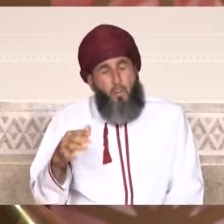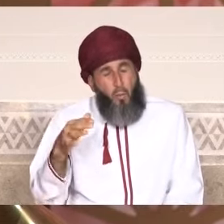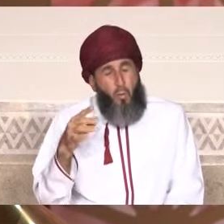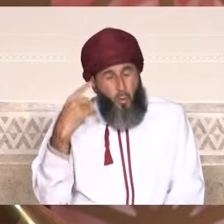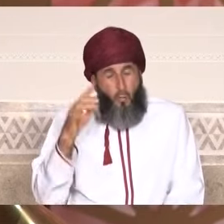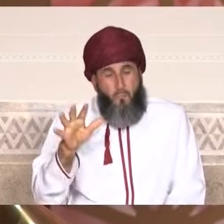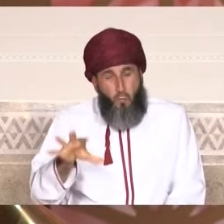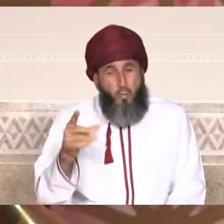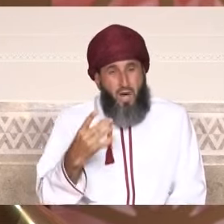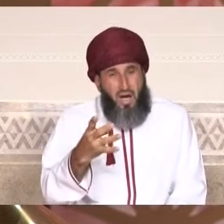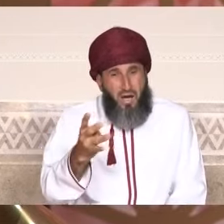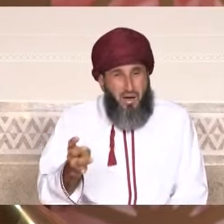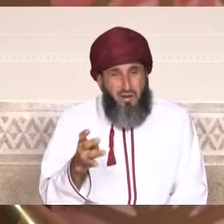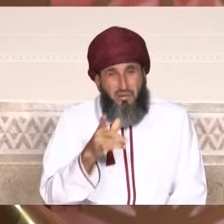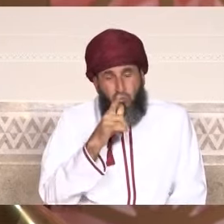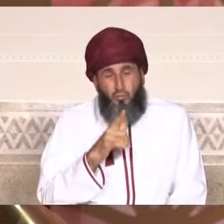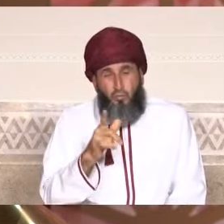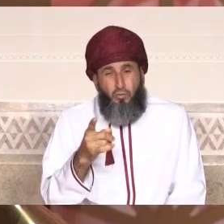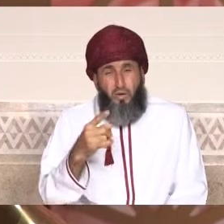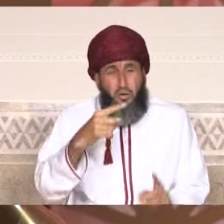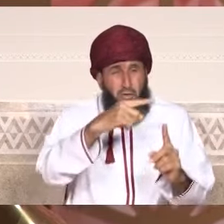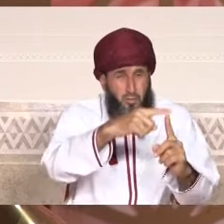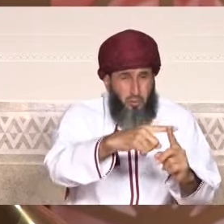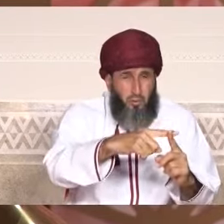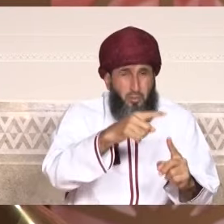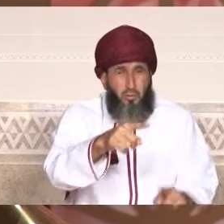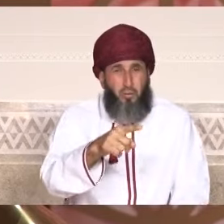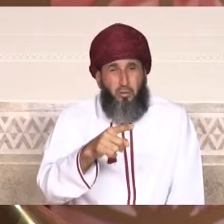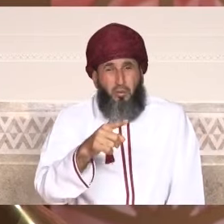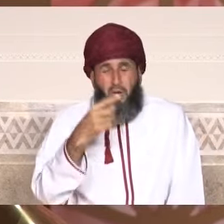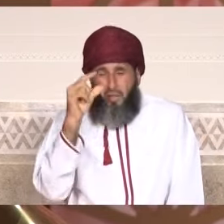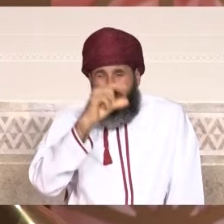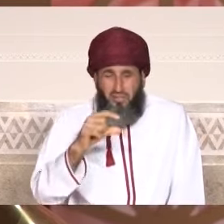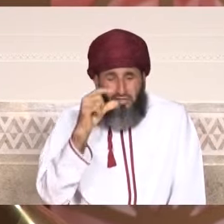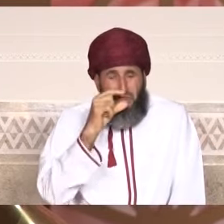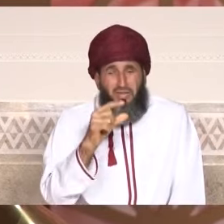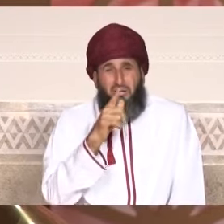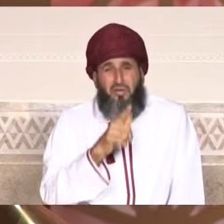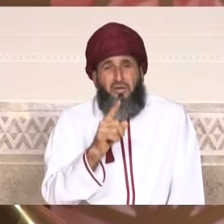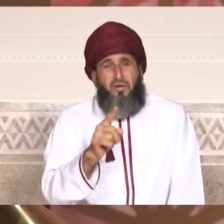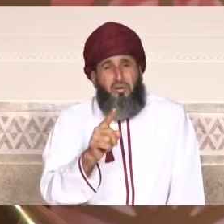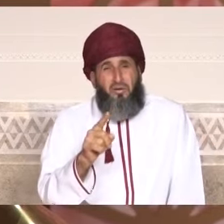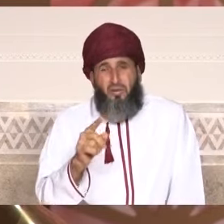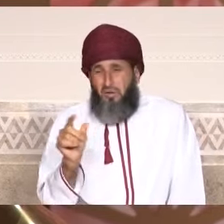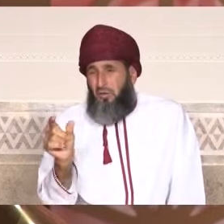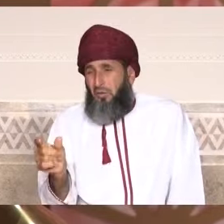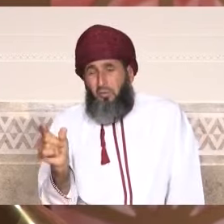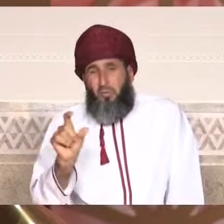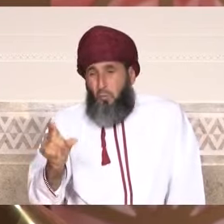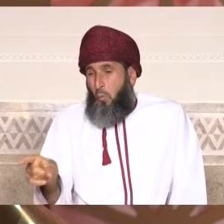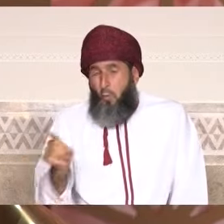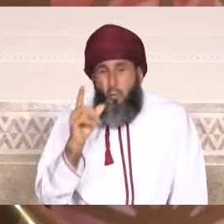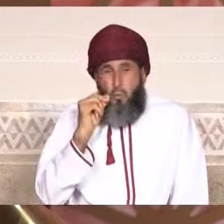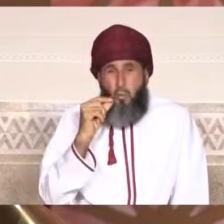لو توسع وقال بأنها كتابية فعلا وأنها تمارس دينها، ونحن وإياها مواطنون، فهي ليست